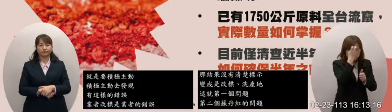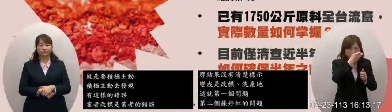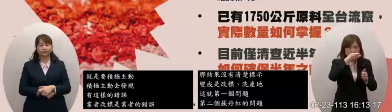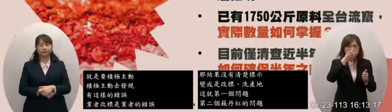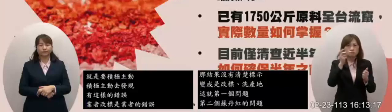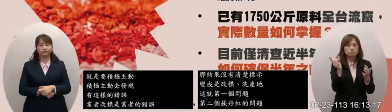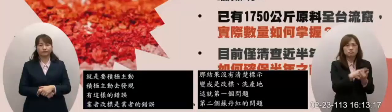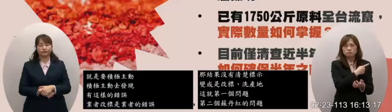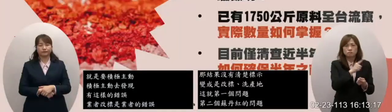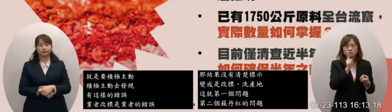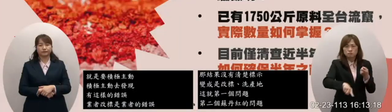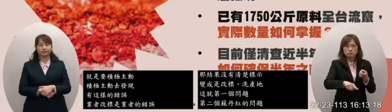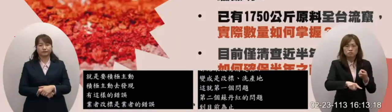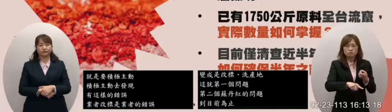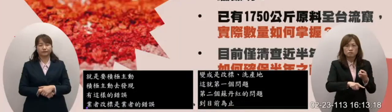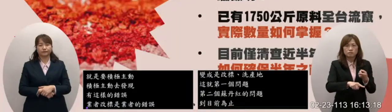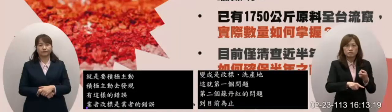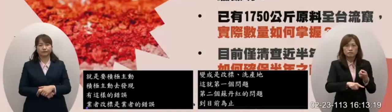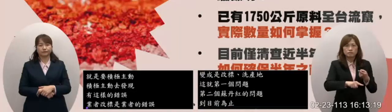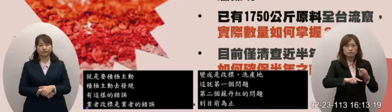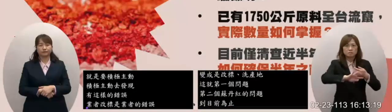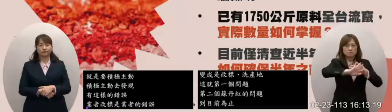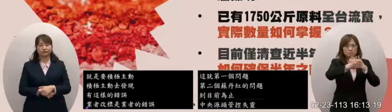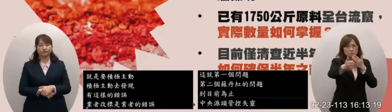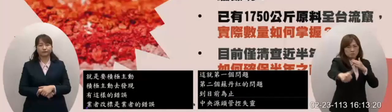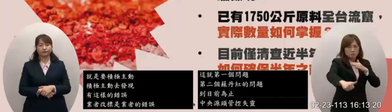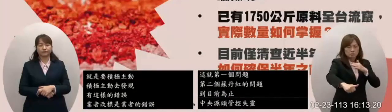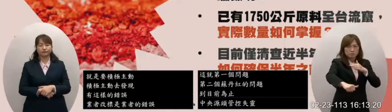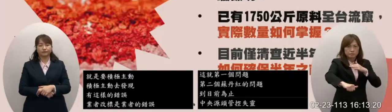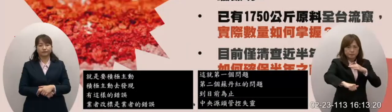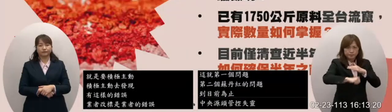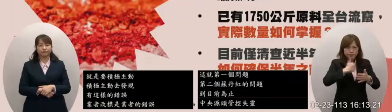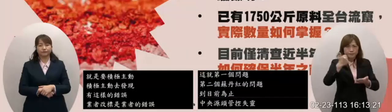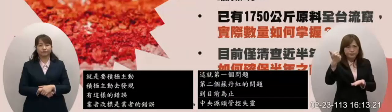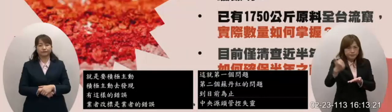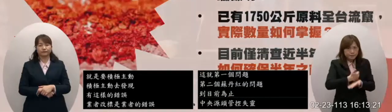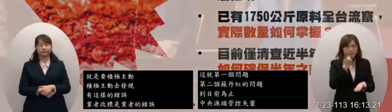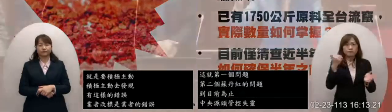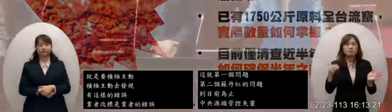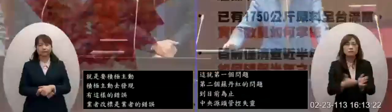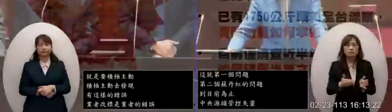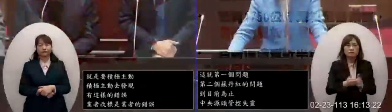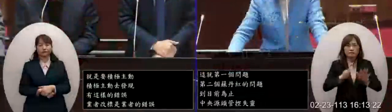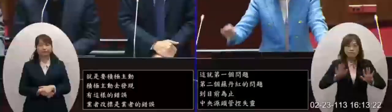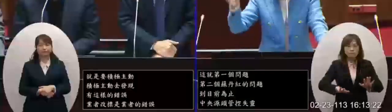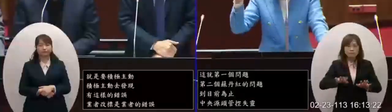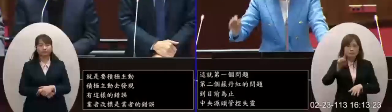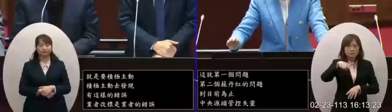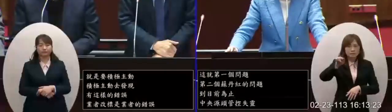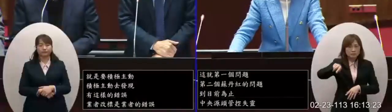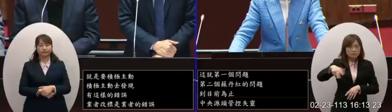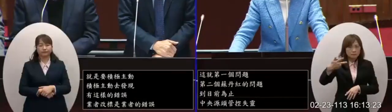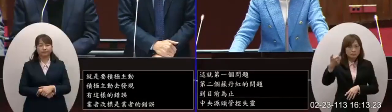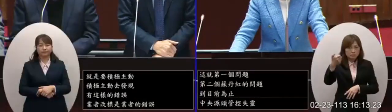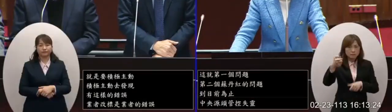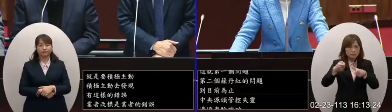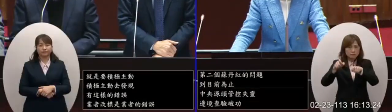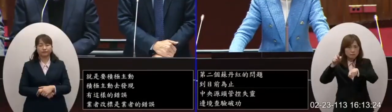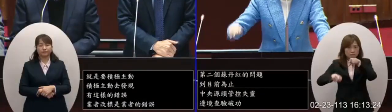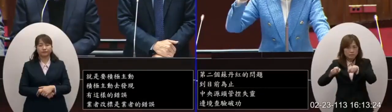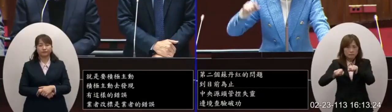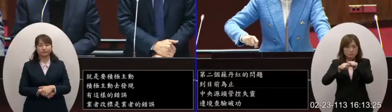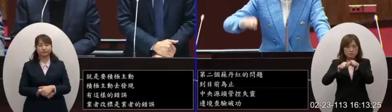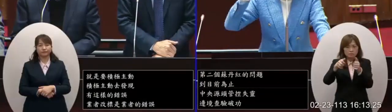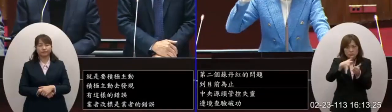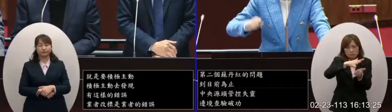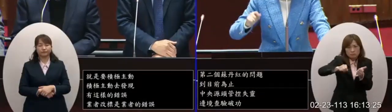破功，直接让它长驱直入，就是从境外直接进来的。目前有1750公斤全台流窜，到目